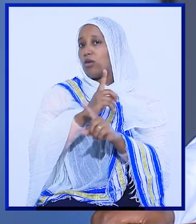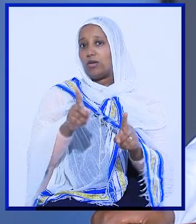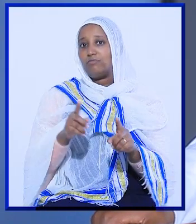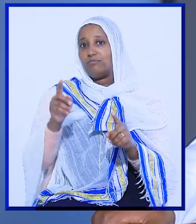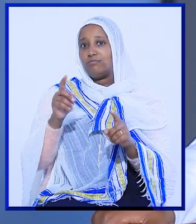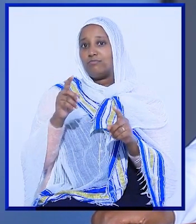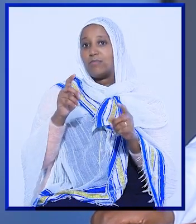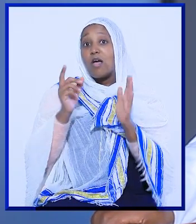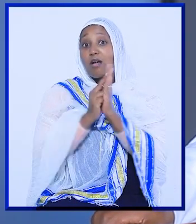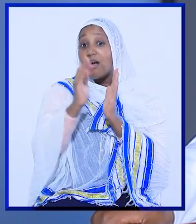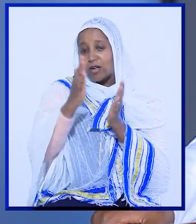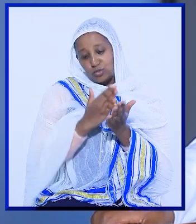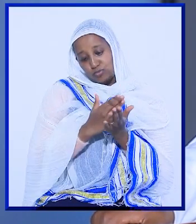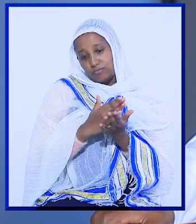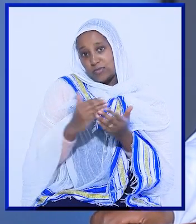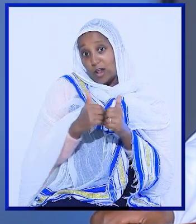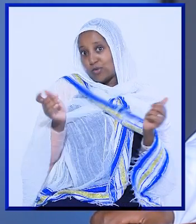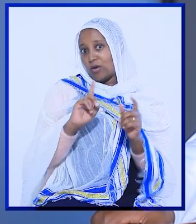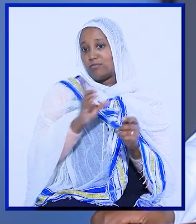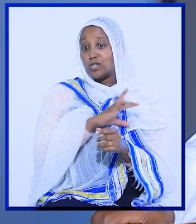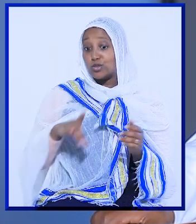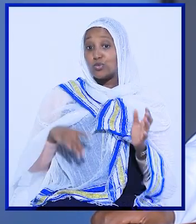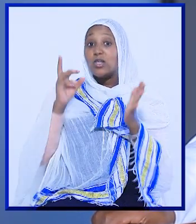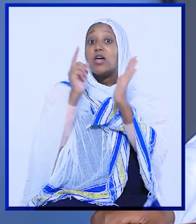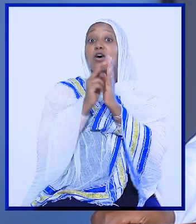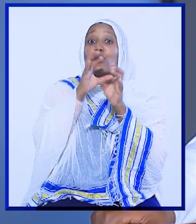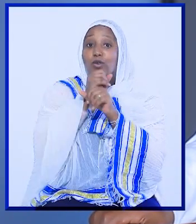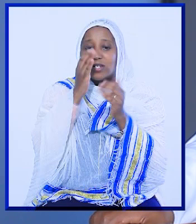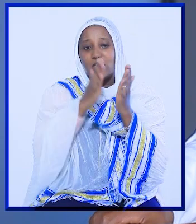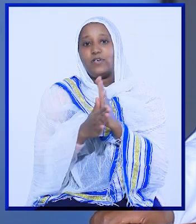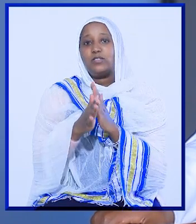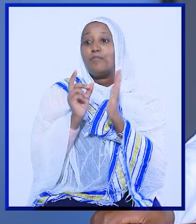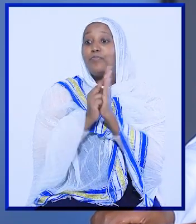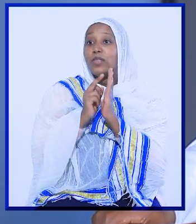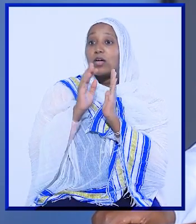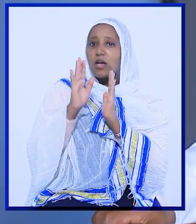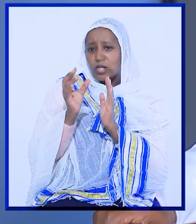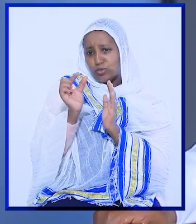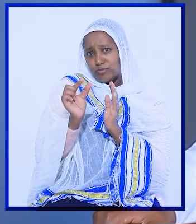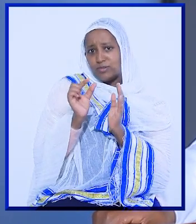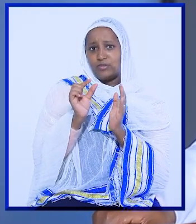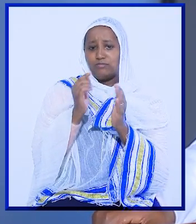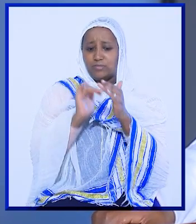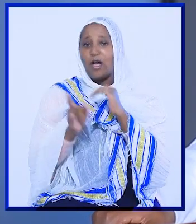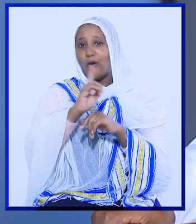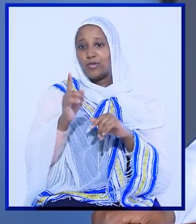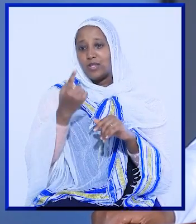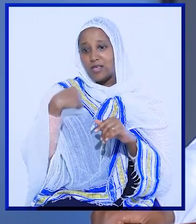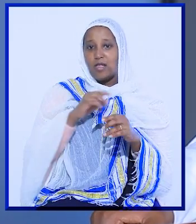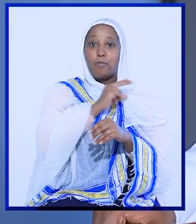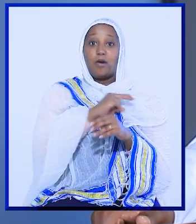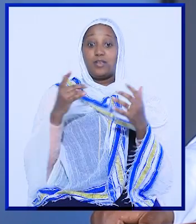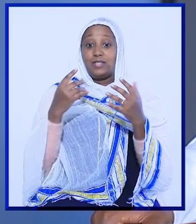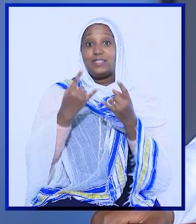ላይ ወንጀል ፈጽሞ አይደለም፣ ከህጋቸው ፈቀቅም ብሎ አይደለም። እንደውም ክርስቶስ ህገ ኦሪትን እየፈጸመ ከህግ አንዳችም ሳትነጥፍ የእኛን ባህሪ